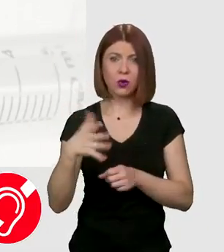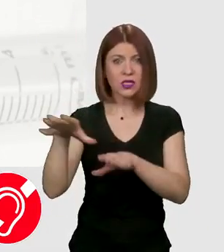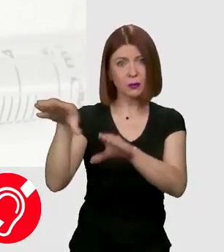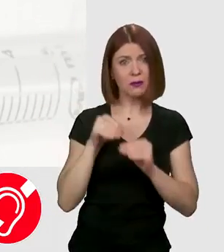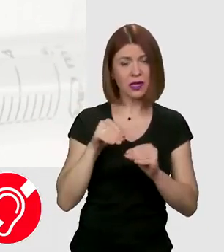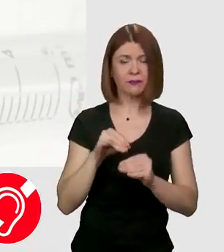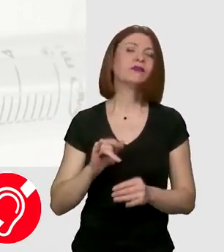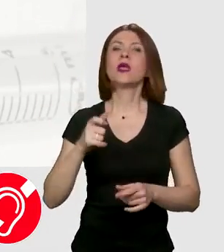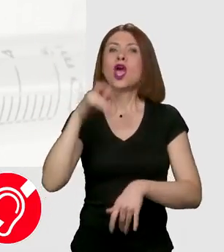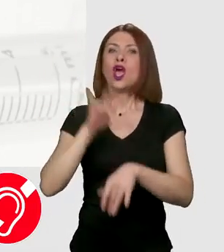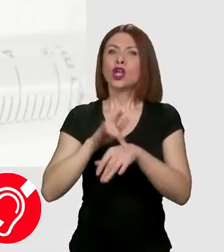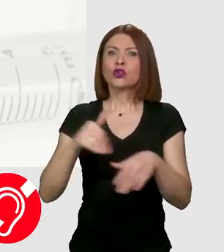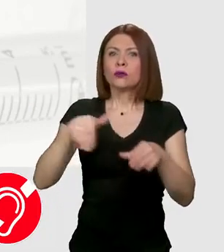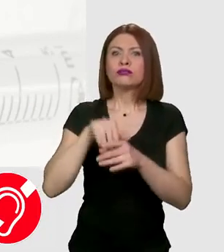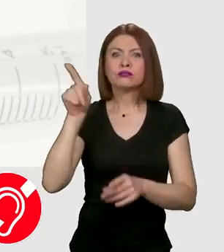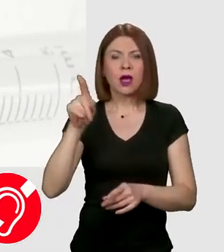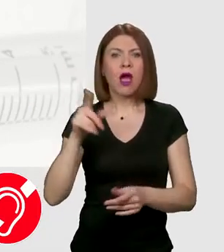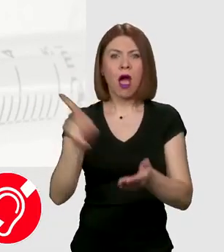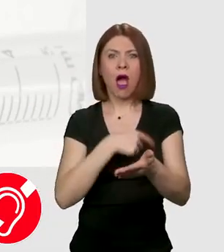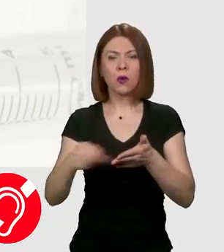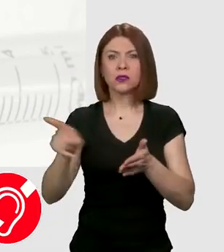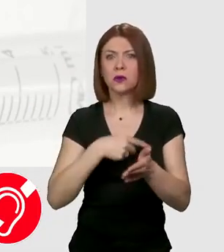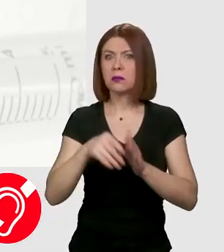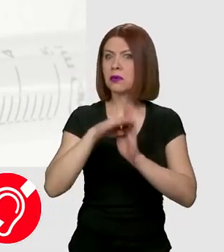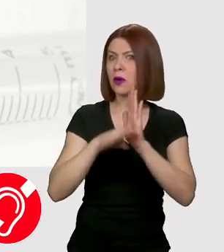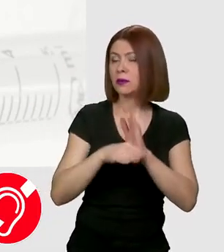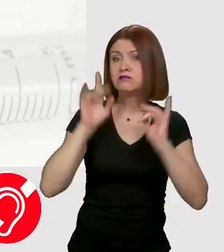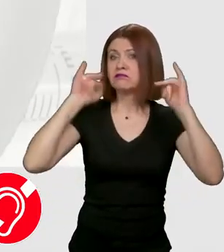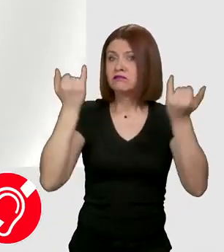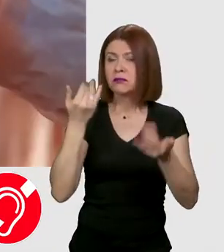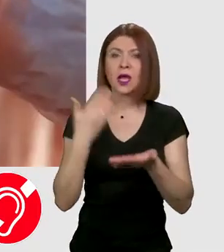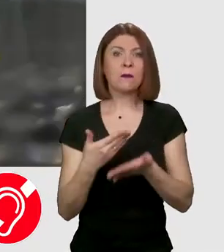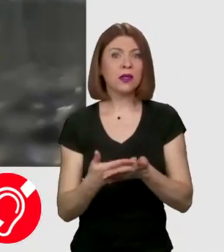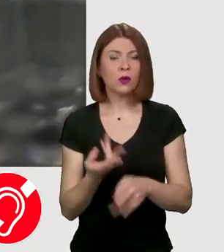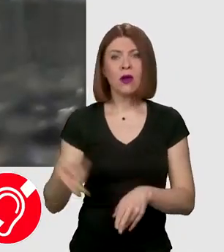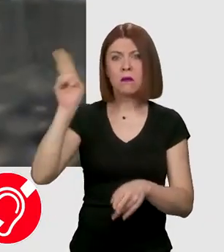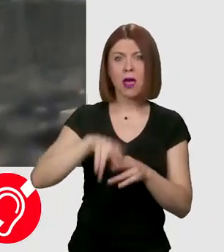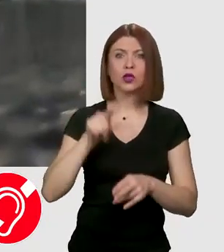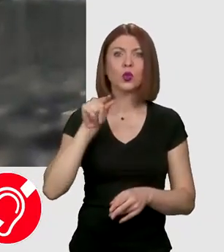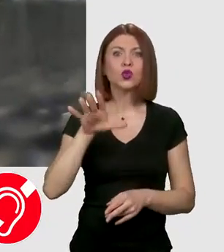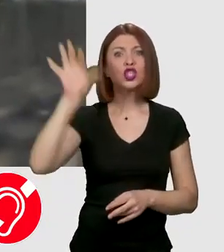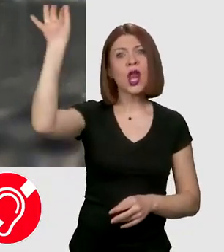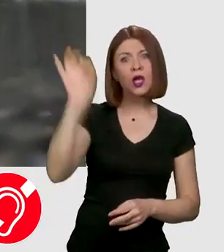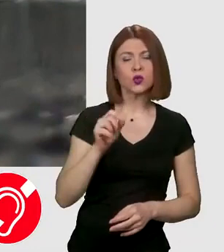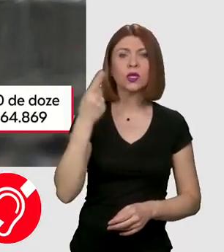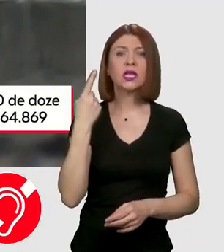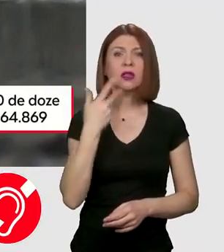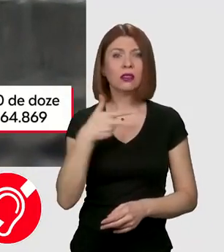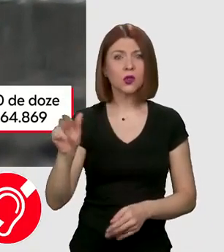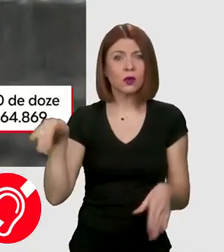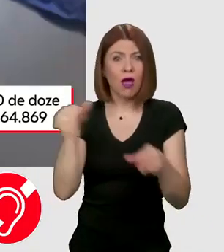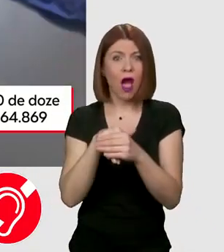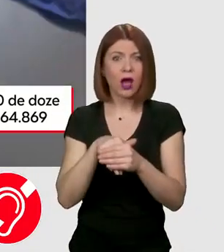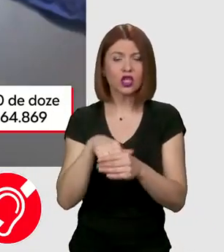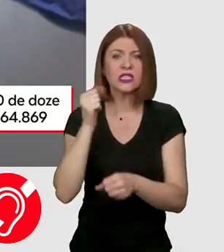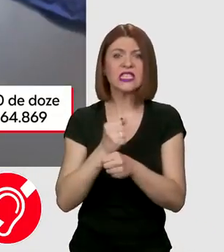primit, iar cadrele medicale încep să își anuleze programările. Se întâmplă asta pentru că mai mult de un sfert dintre cei 300 de angajați